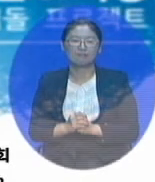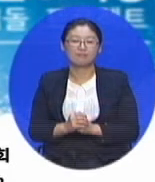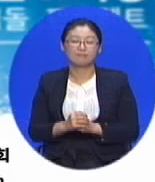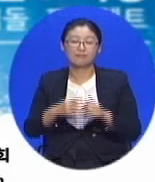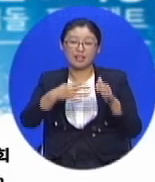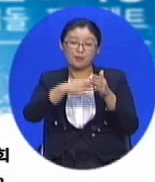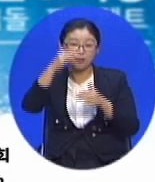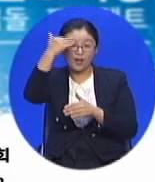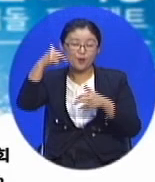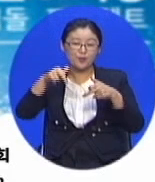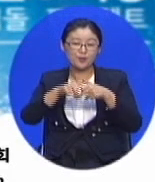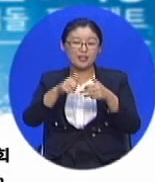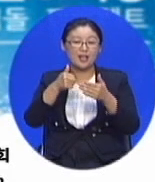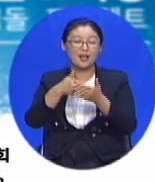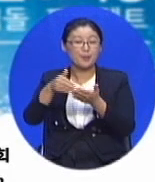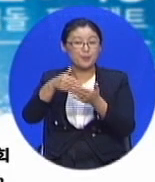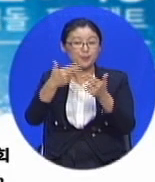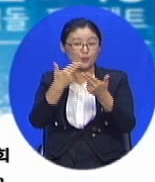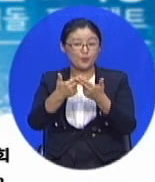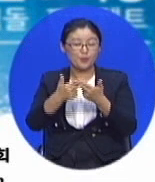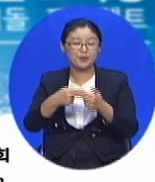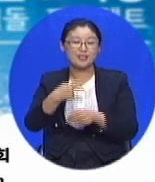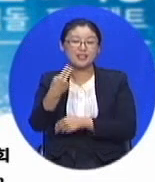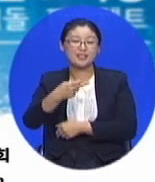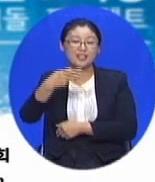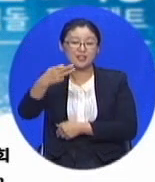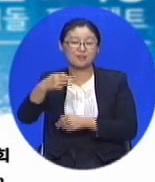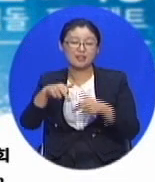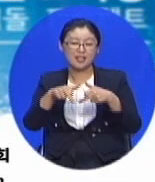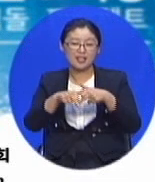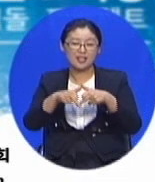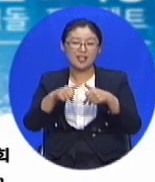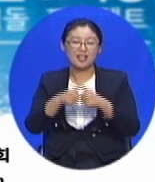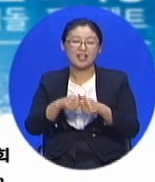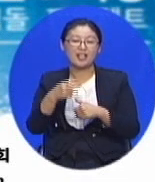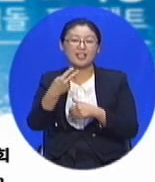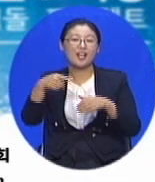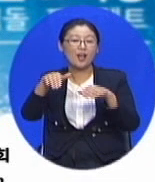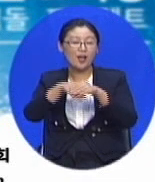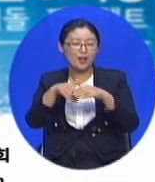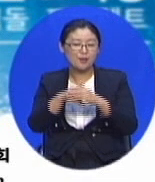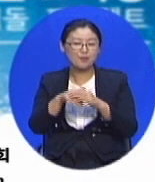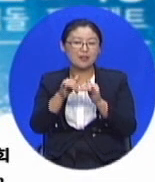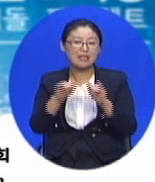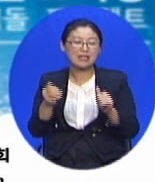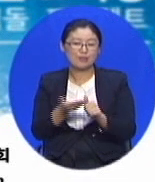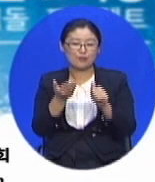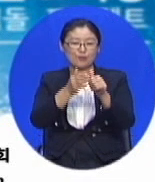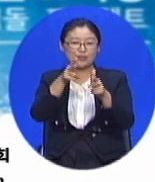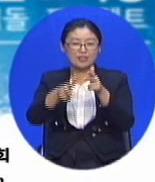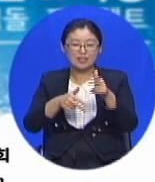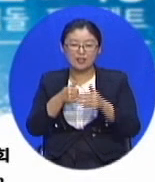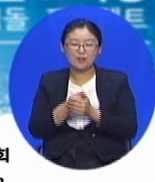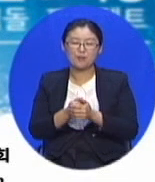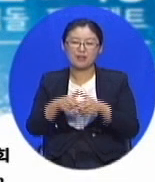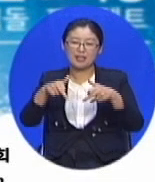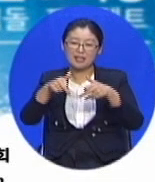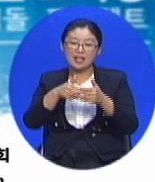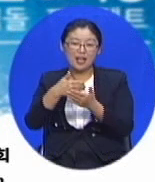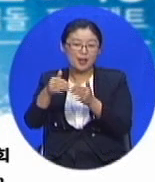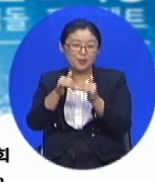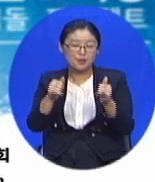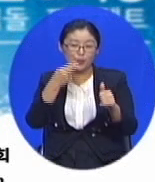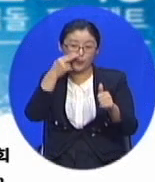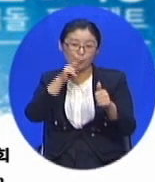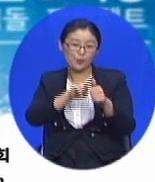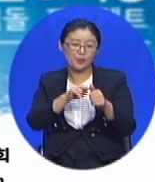사단법인 한국장애인미술협회에서는 2013 장애인 다문화예술인 인재 육성 지원사업, 장애인 미술가의